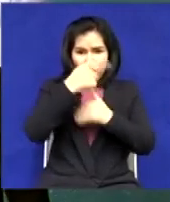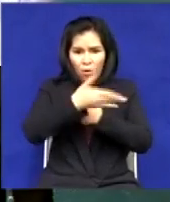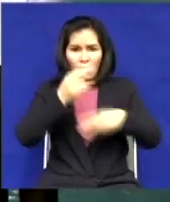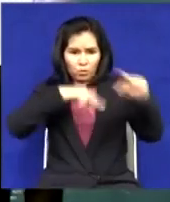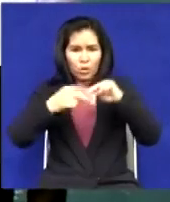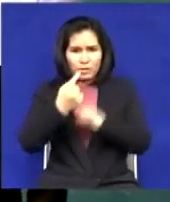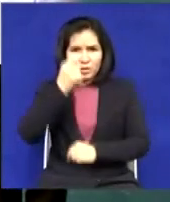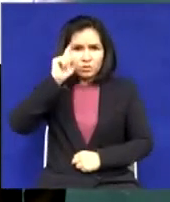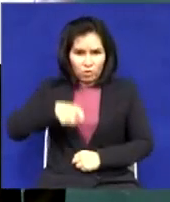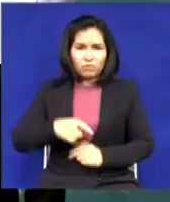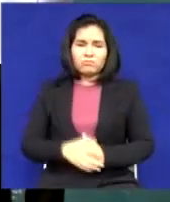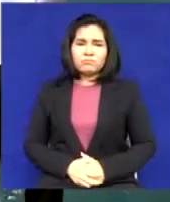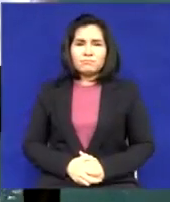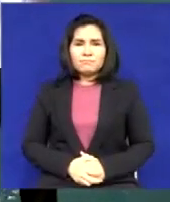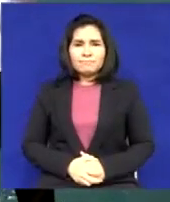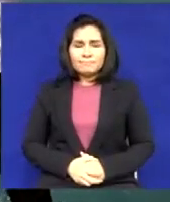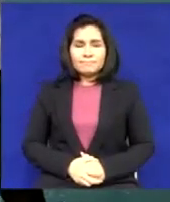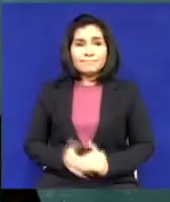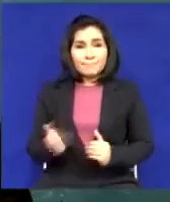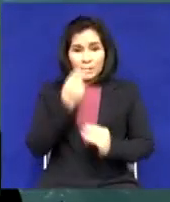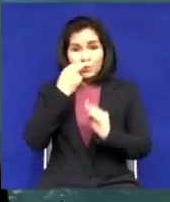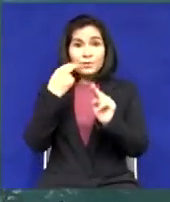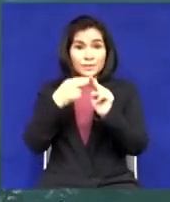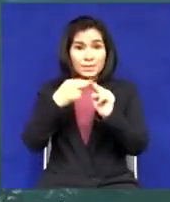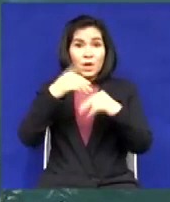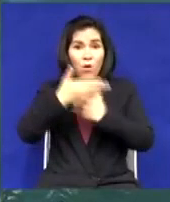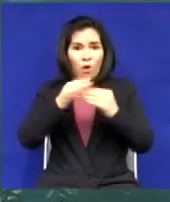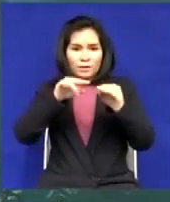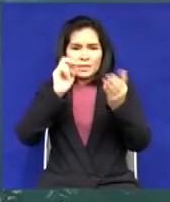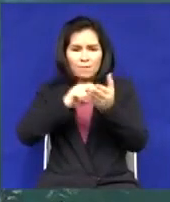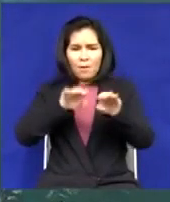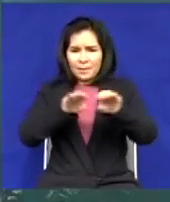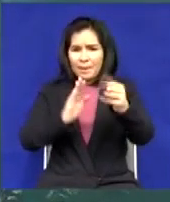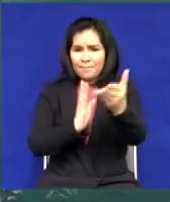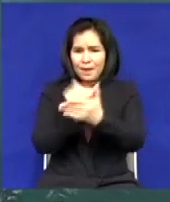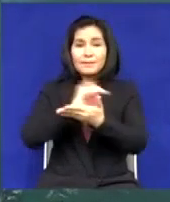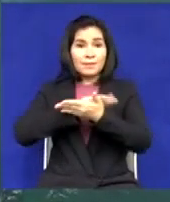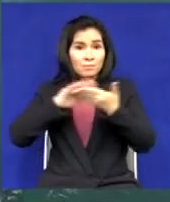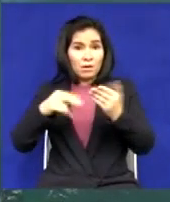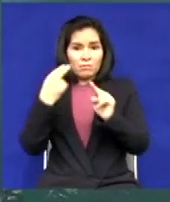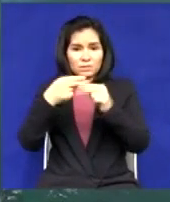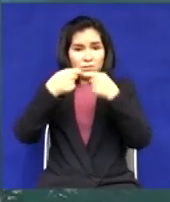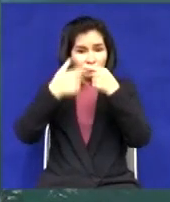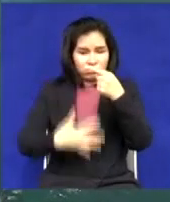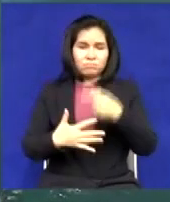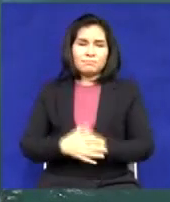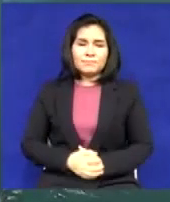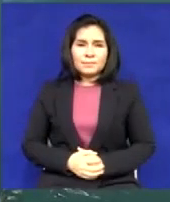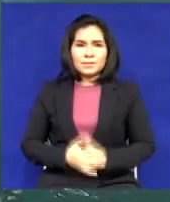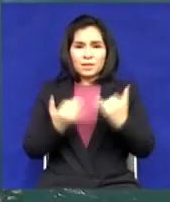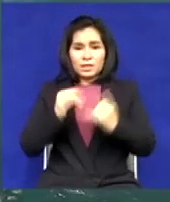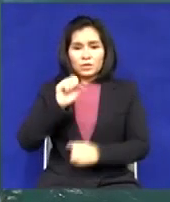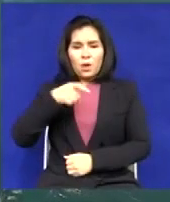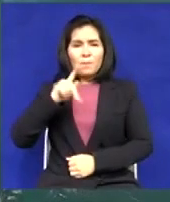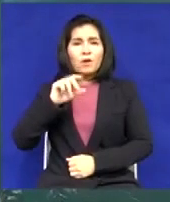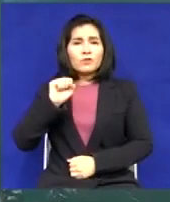ต่อเลยครับนะอันนี้เป็นรายชื่อห้องปฏิบัติการที่ผ่านการรับรองมาตรฐานของกรมวิชาการแพทย์แล้วก็ตอนนี้ทางสปสช.